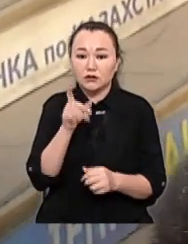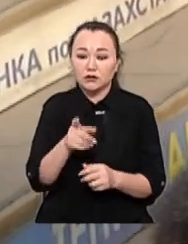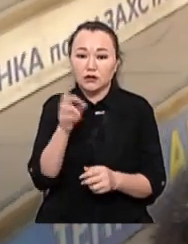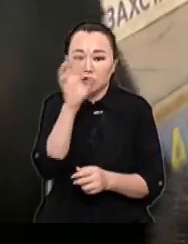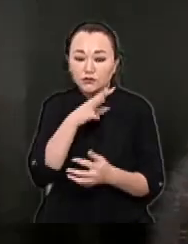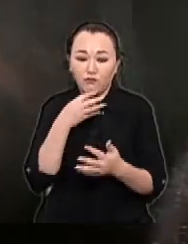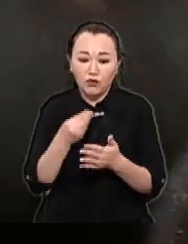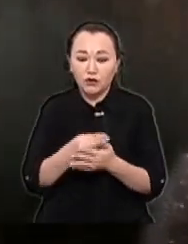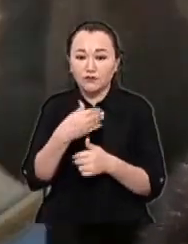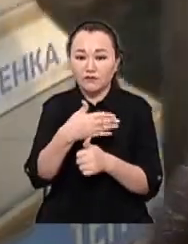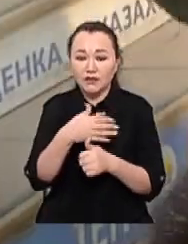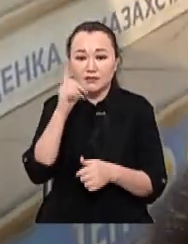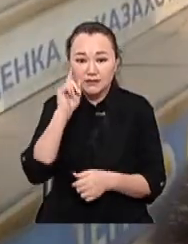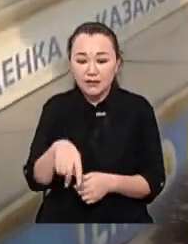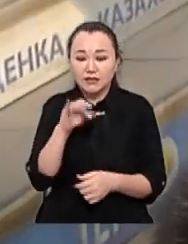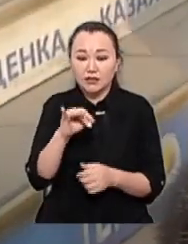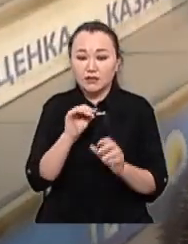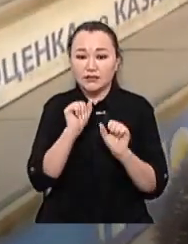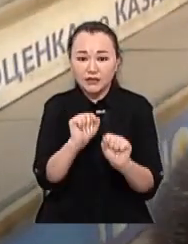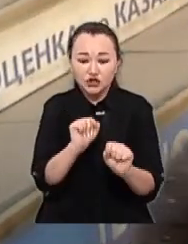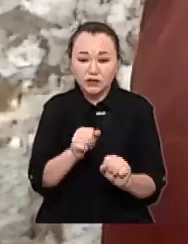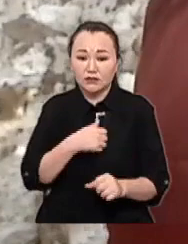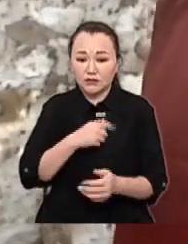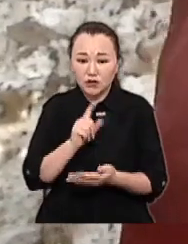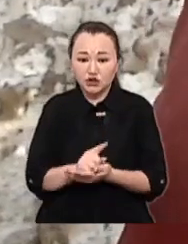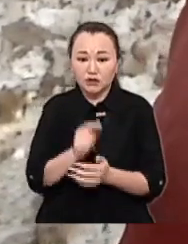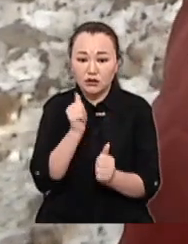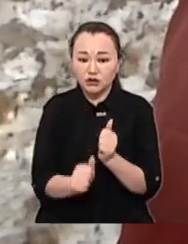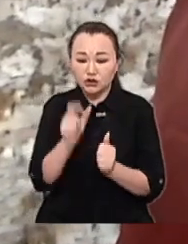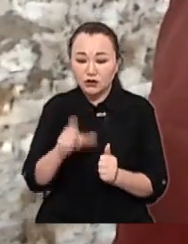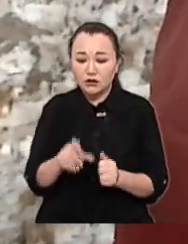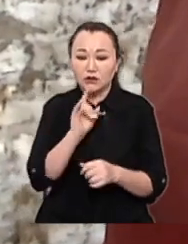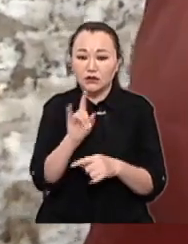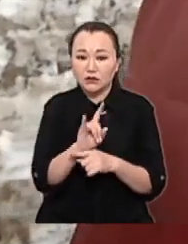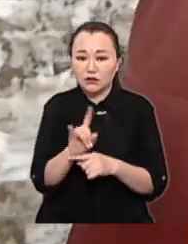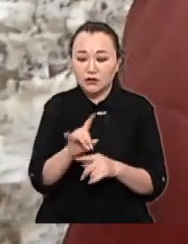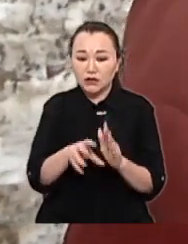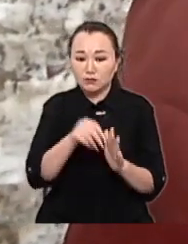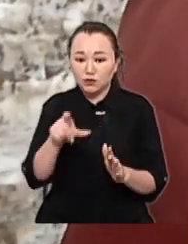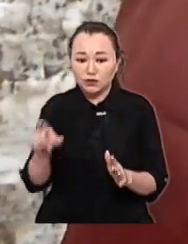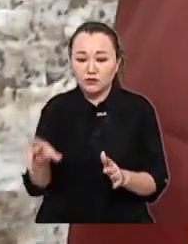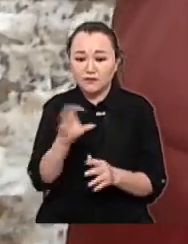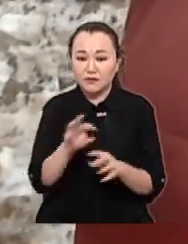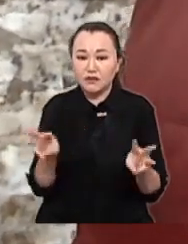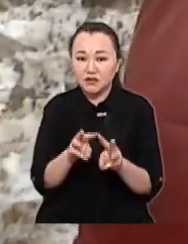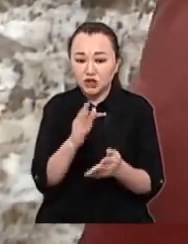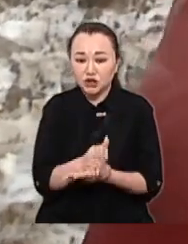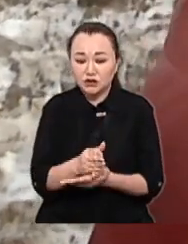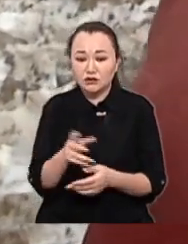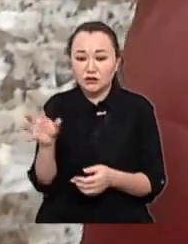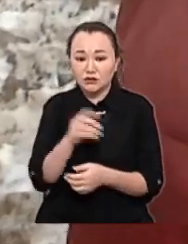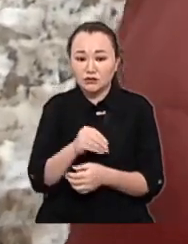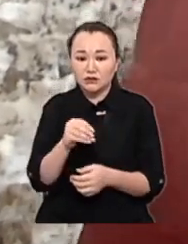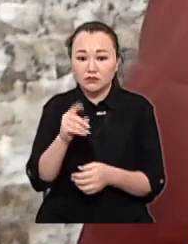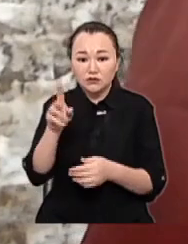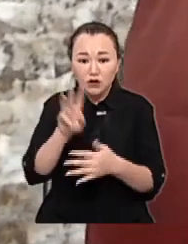еліміздің жеке рәміздерін білуге, оны қорғауға әрқайсымыз міндеттіміз. Өтірік айтқан қасасын, ана депутаттар, министрлер бар, айтып істемеген нәрсе соларға